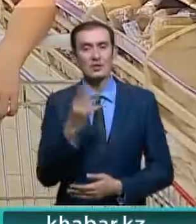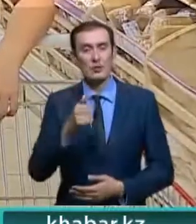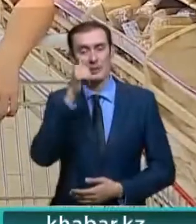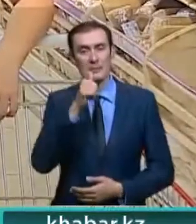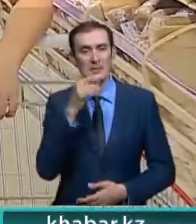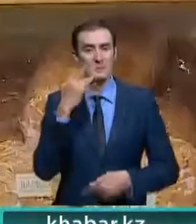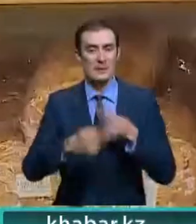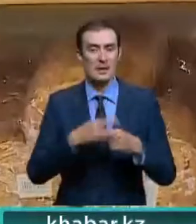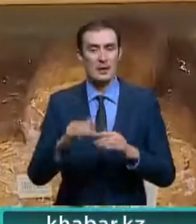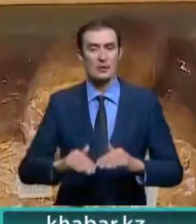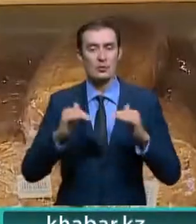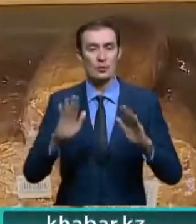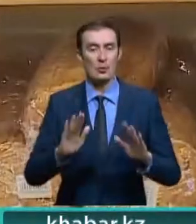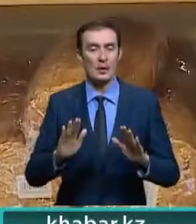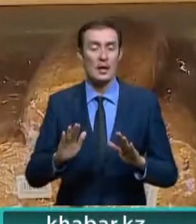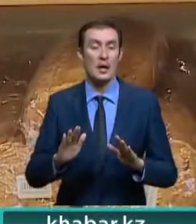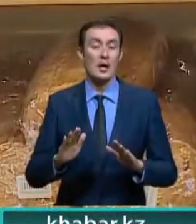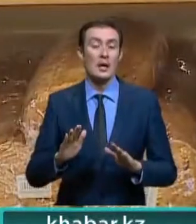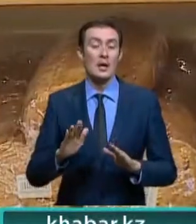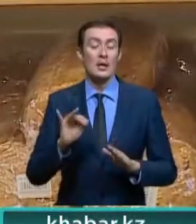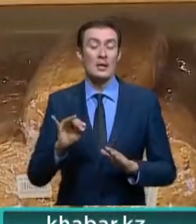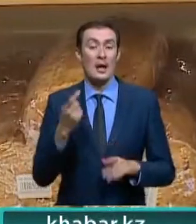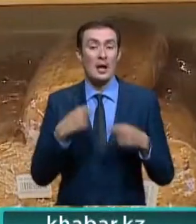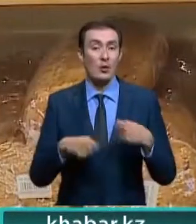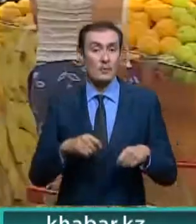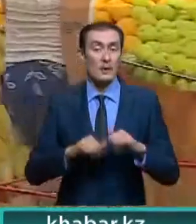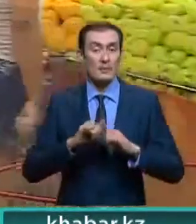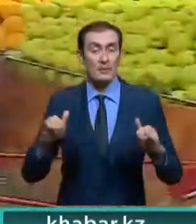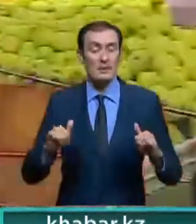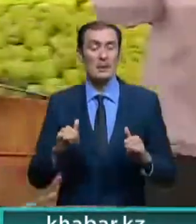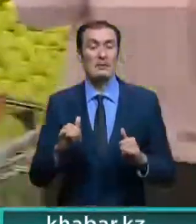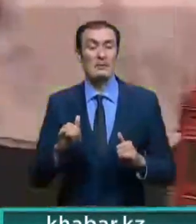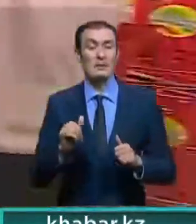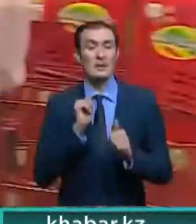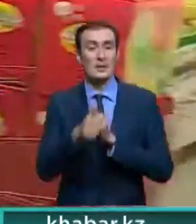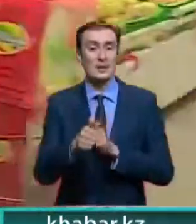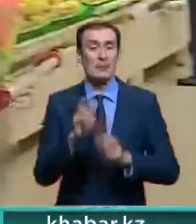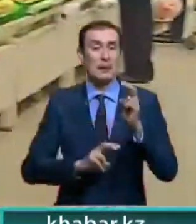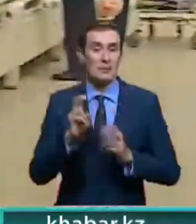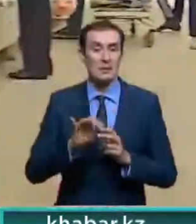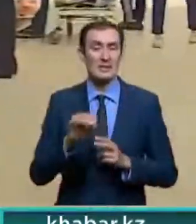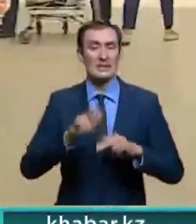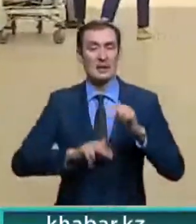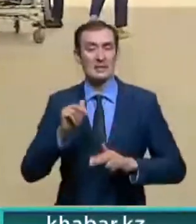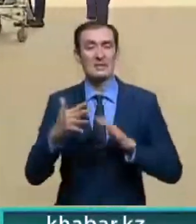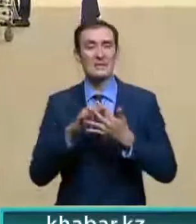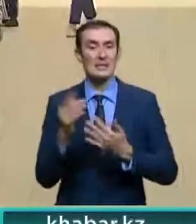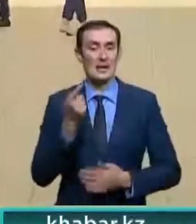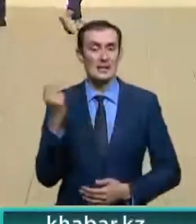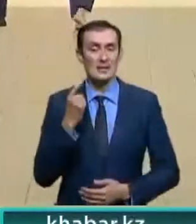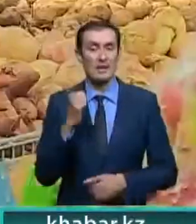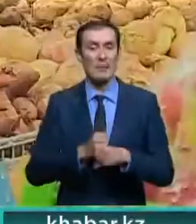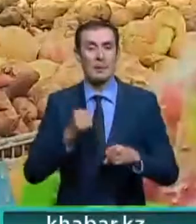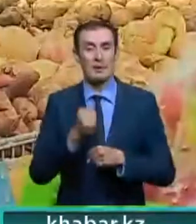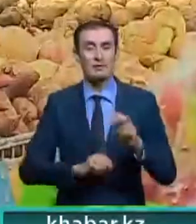месяц подряд растет только уже в положительном ключе и экономика как и раньше в авангарде идут промышленность строительство сельское хозяйство